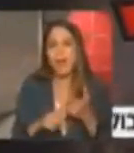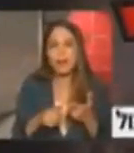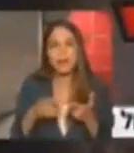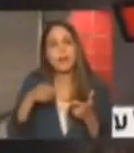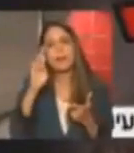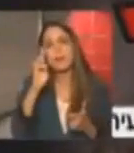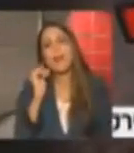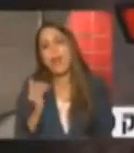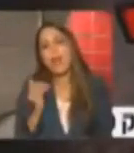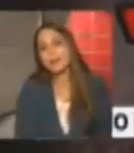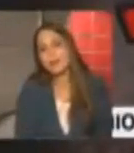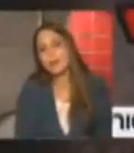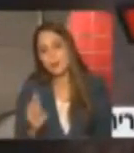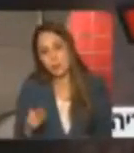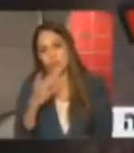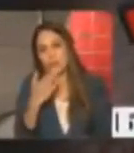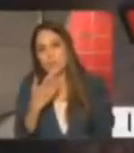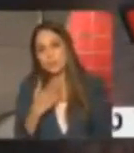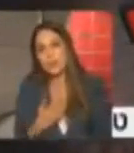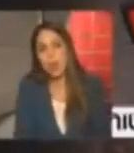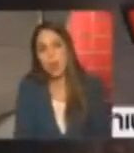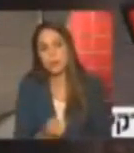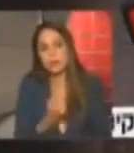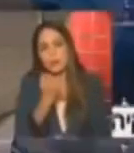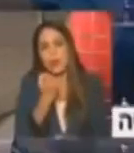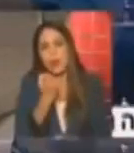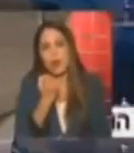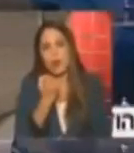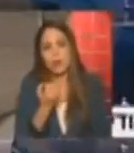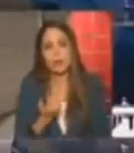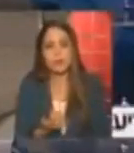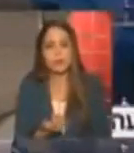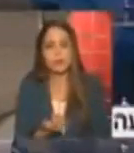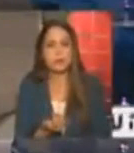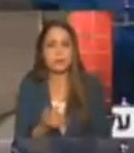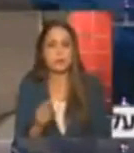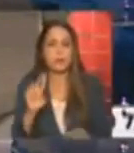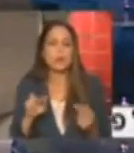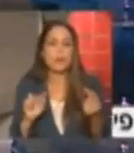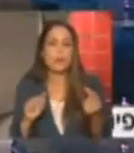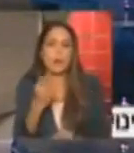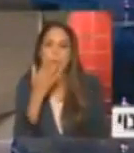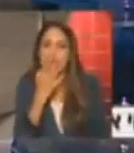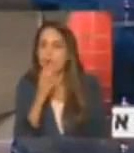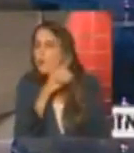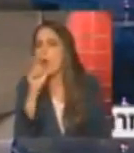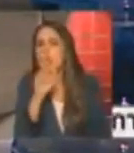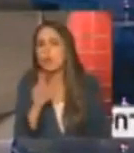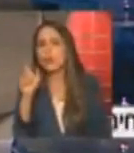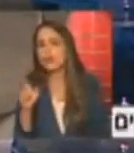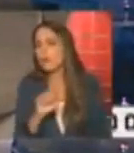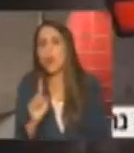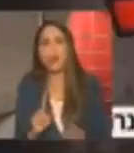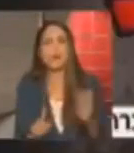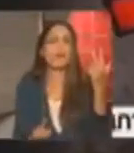סיכוי במרכאות יש לנו מול כאלה אינסידנטים טרגיים של מאות אנשים, לא של שלושה